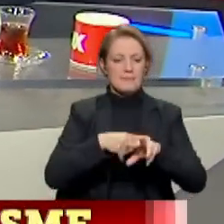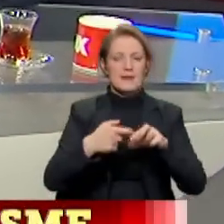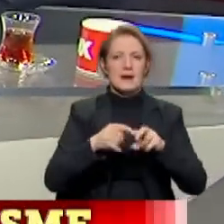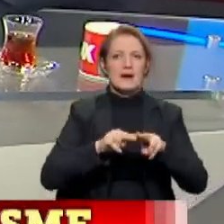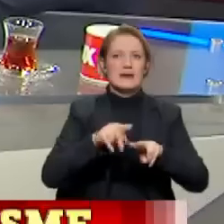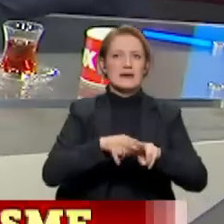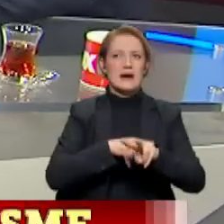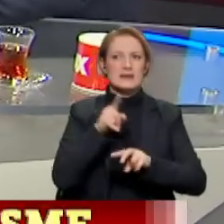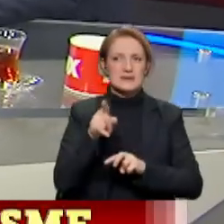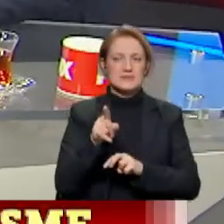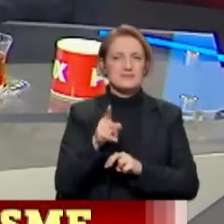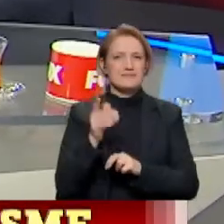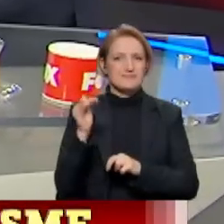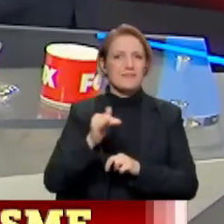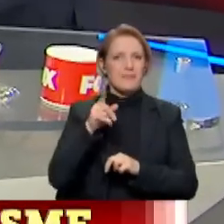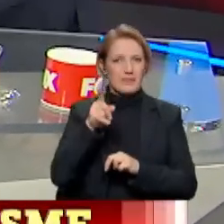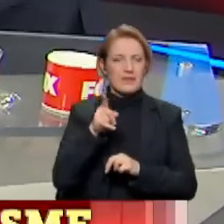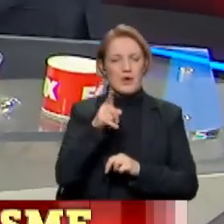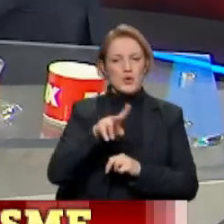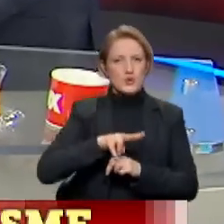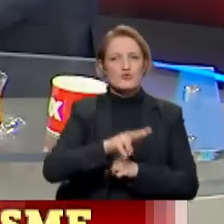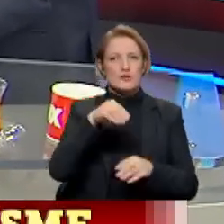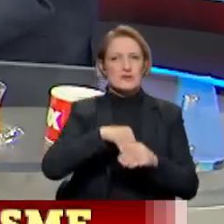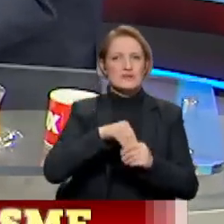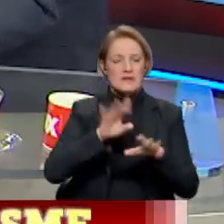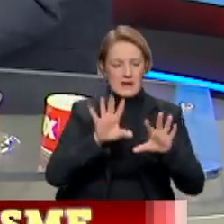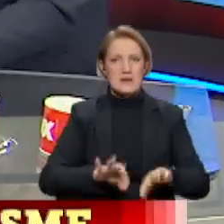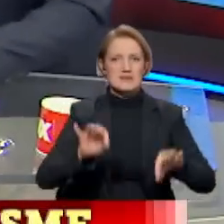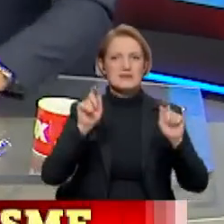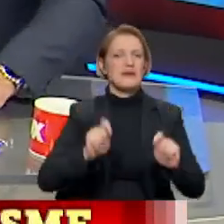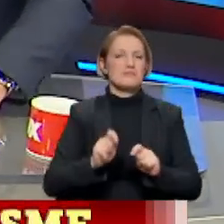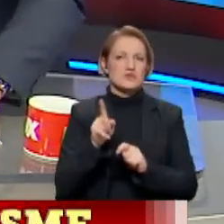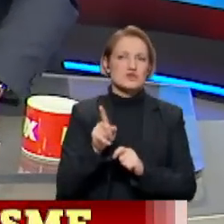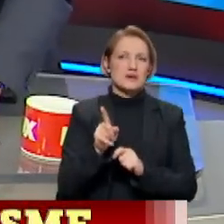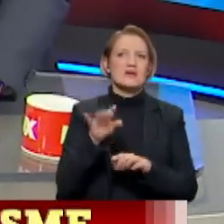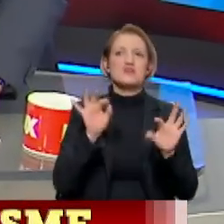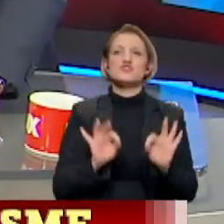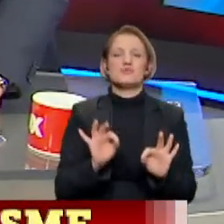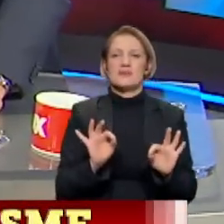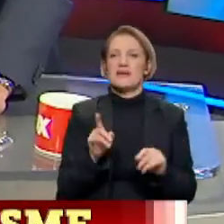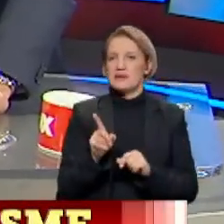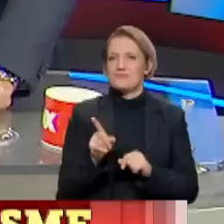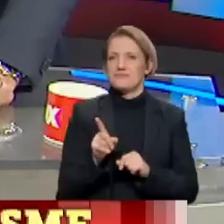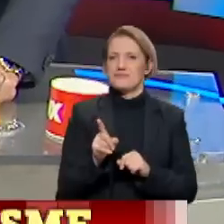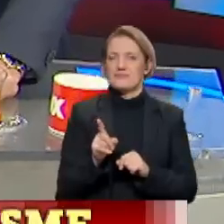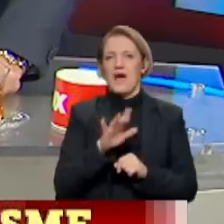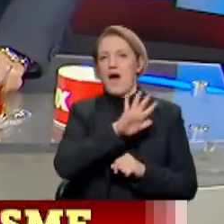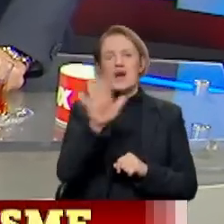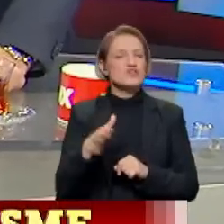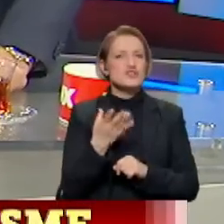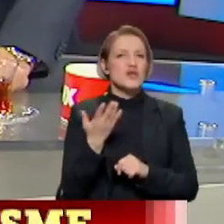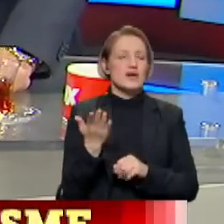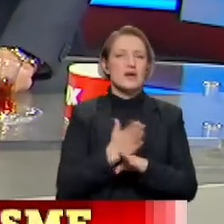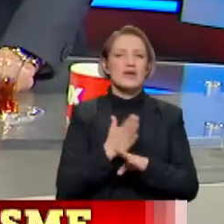hoş da gelecek. Yani o yolculuk için evet. Hazırlığını yapmış. Şimdi peki her